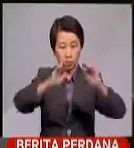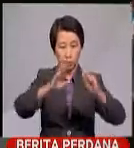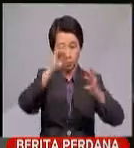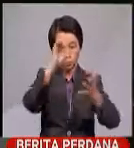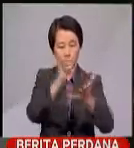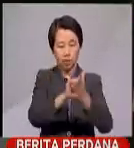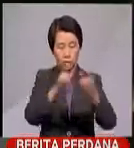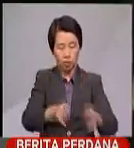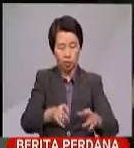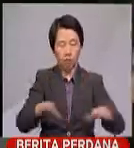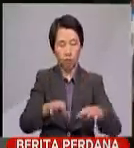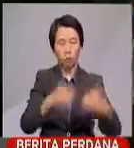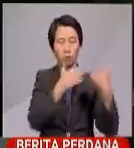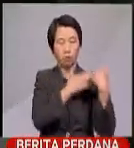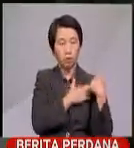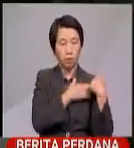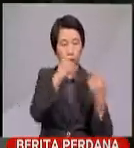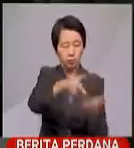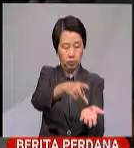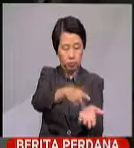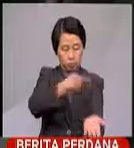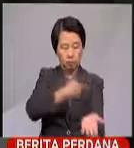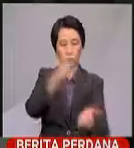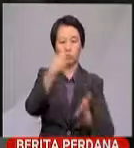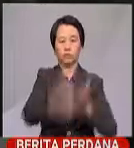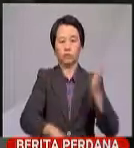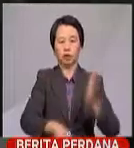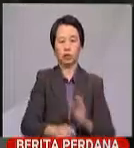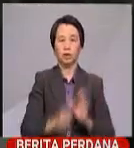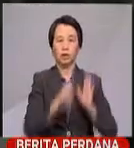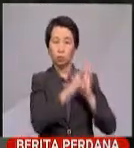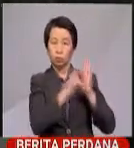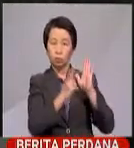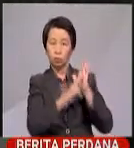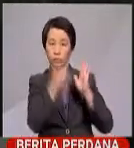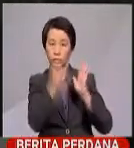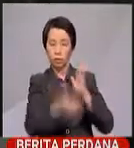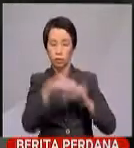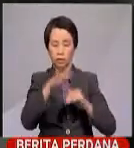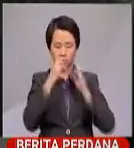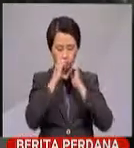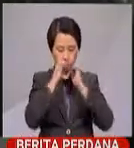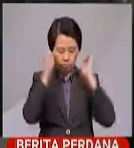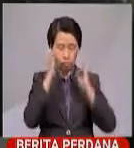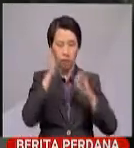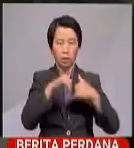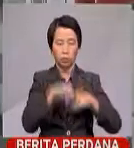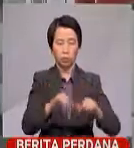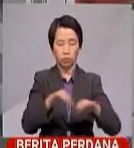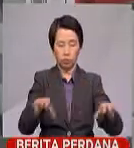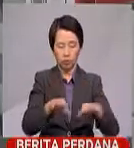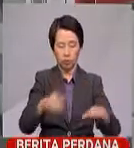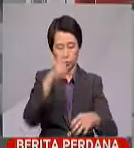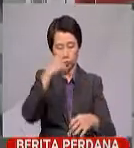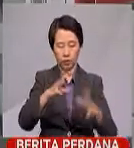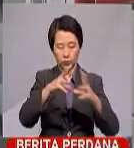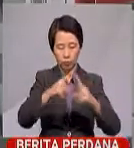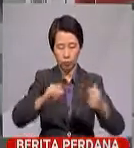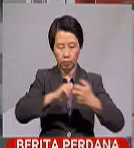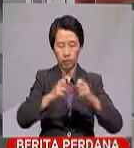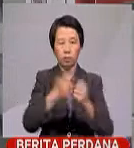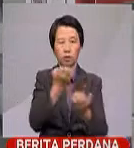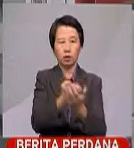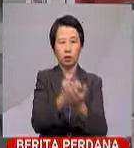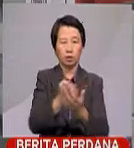rakyat untuk menjalankan tanggungjawab membayar cukai. Undang-undang percukaian yang lebih efisien akan terus dilaksanakan bagi menangani isu